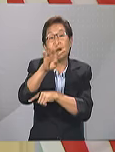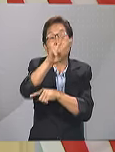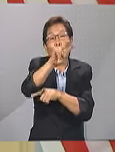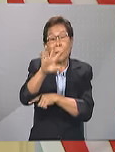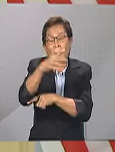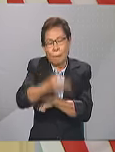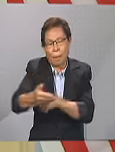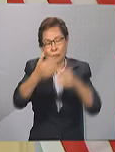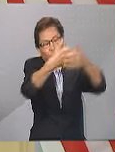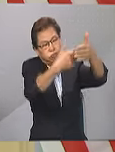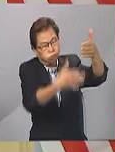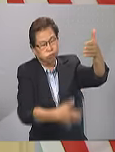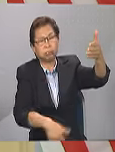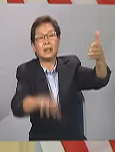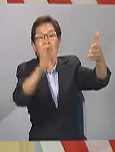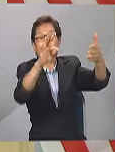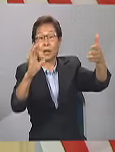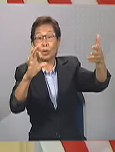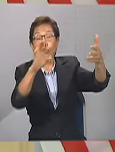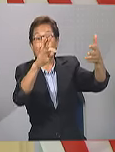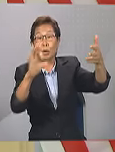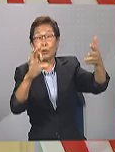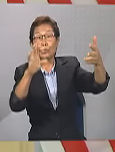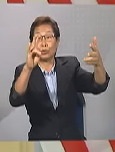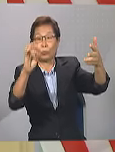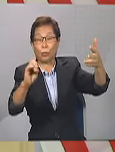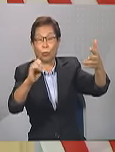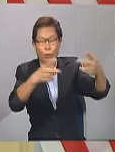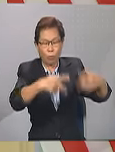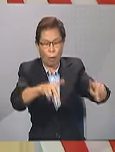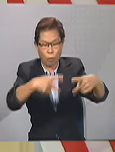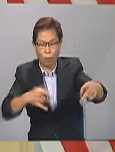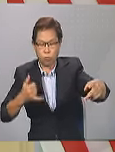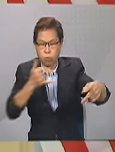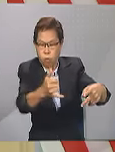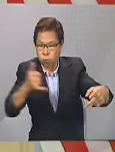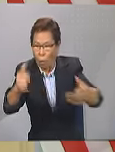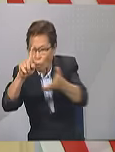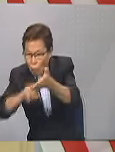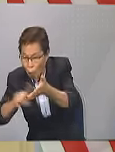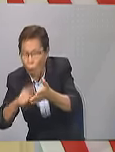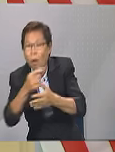di 970 pemeriksaan premis perniagaan termasuk